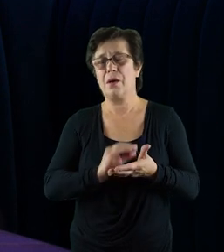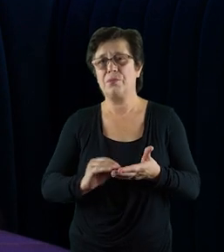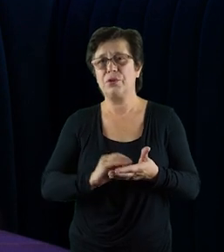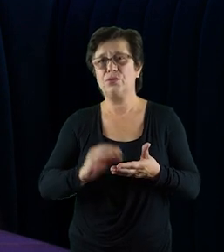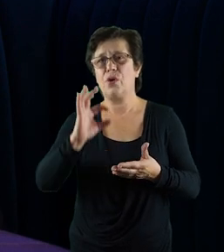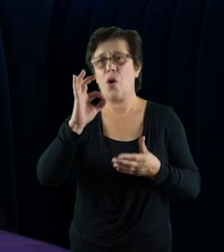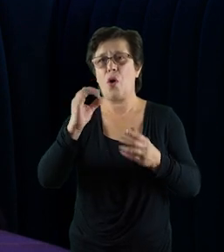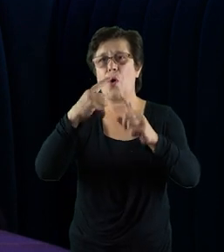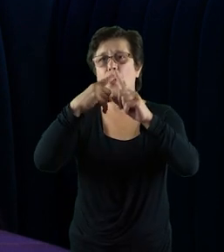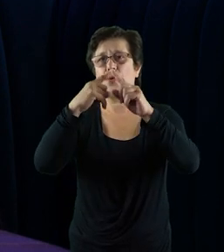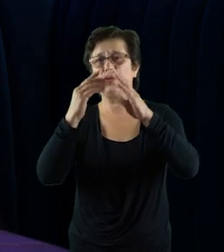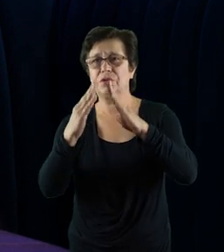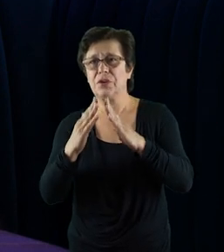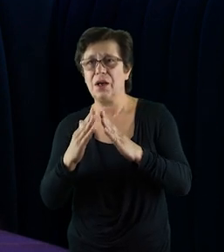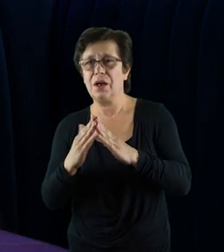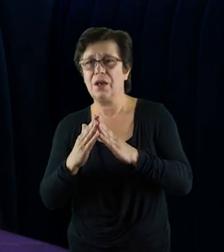Dzięki temu, że był wygnańcem, to